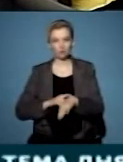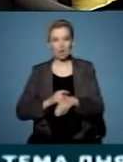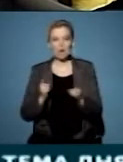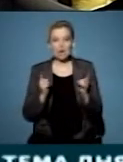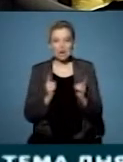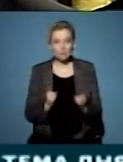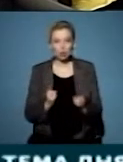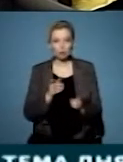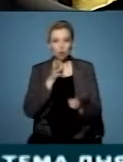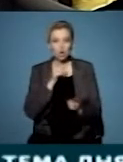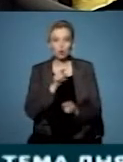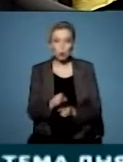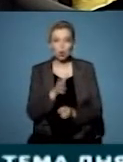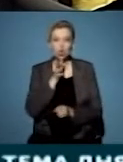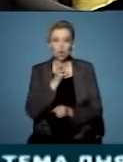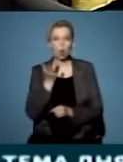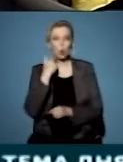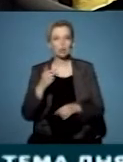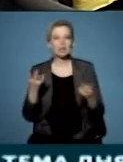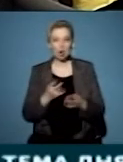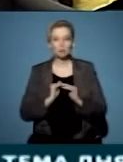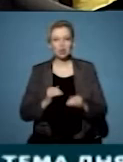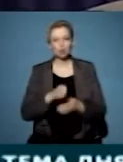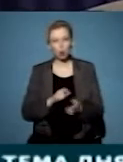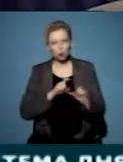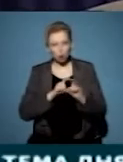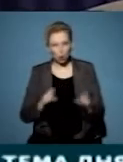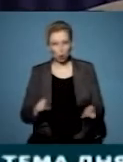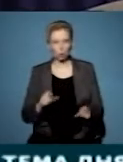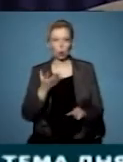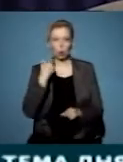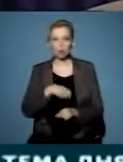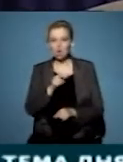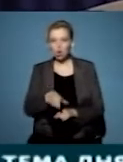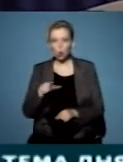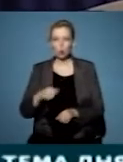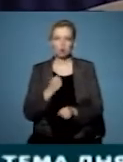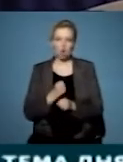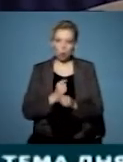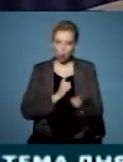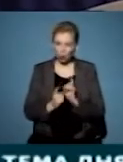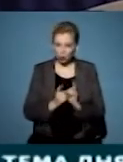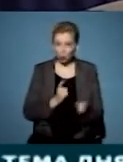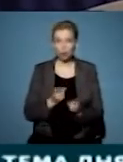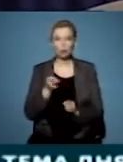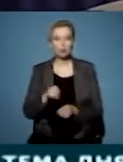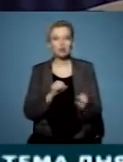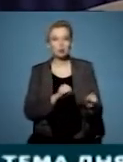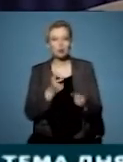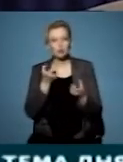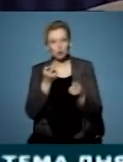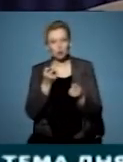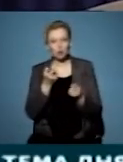коли вони тобто саме той час, коли треба дітей до школи, коли люди на роботу, тоді, можливо,